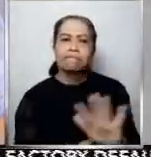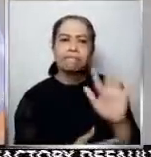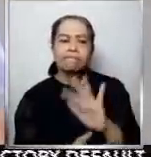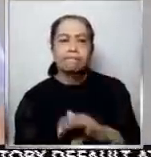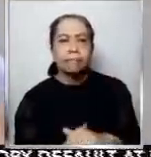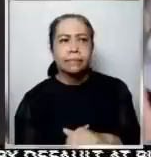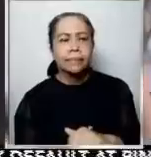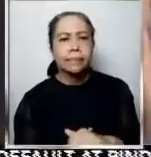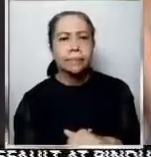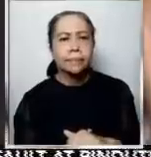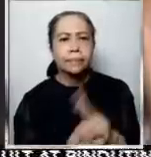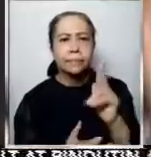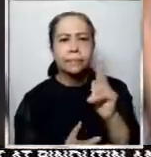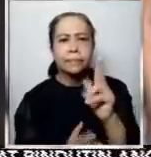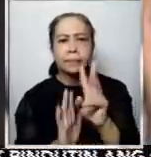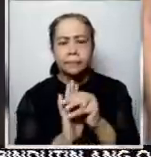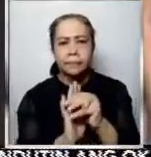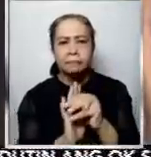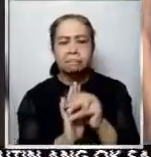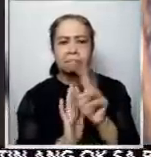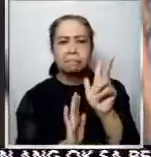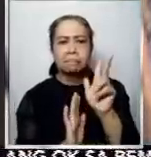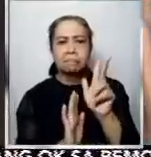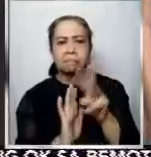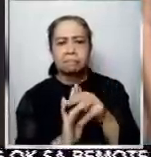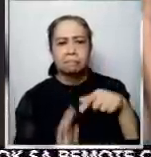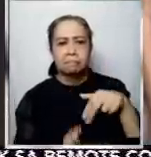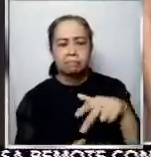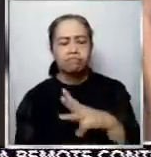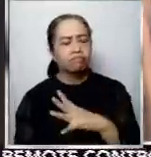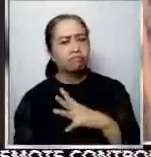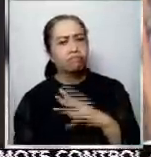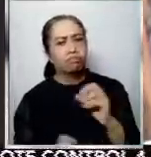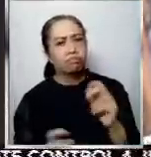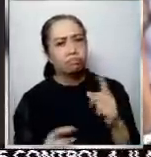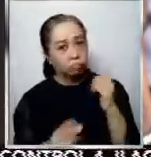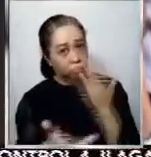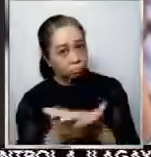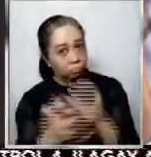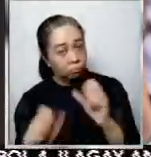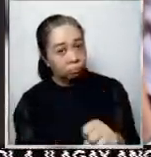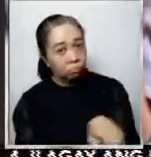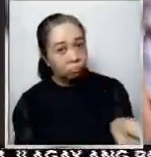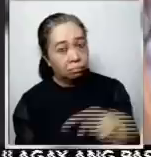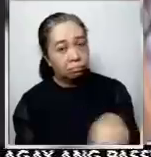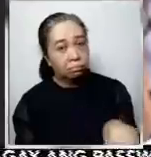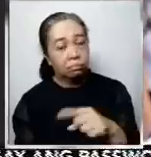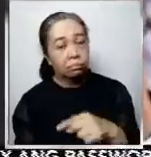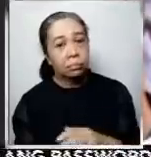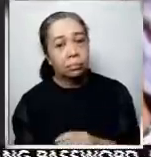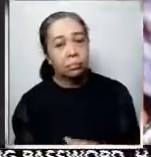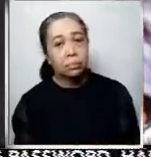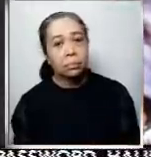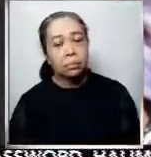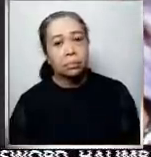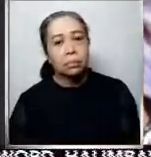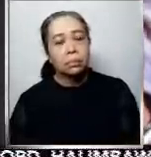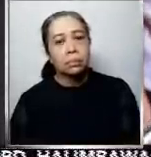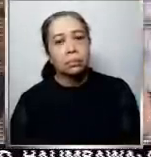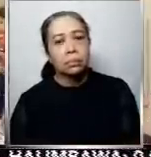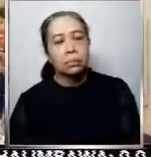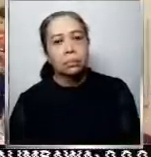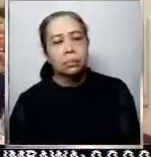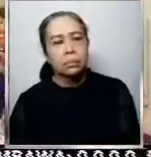30 minutes din po. Nagbabike ka lang. Napapagod na ba ikaw? Napagod po. Kaya dapat? Pawis na pawis pagdating sa